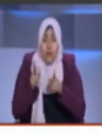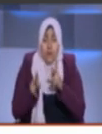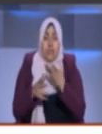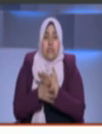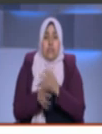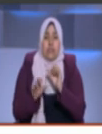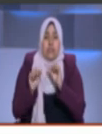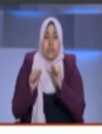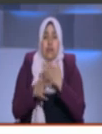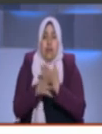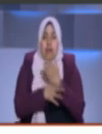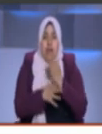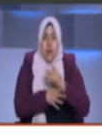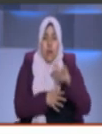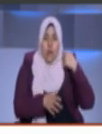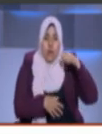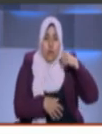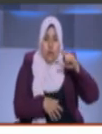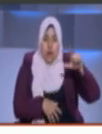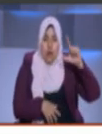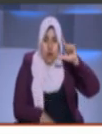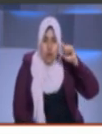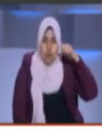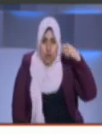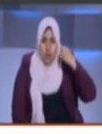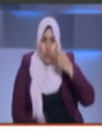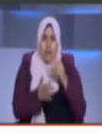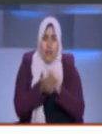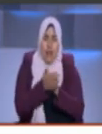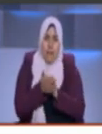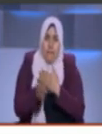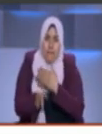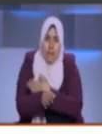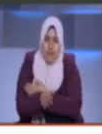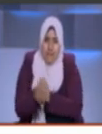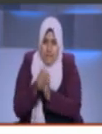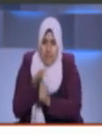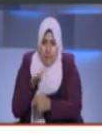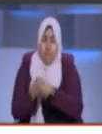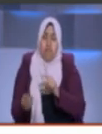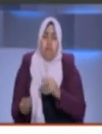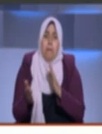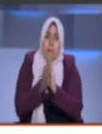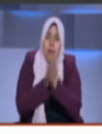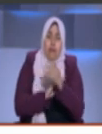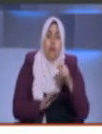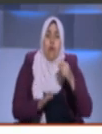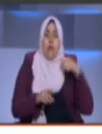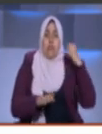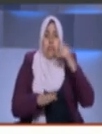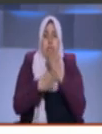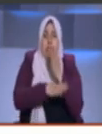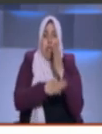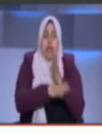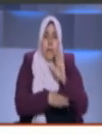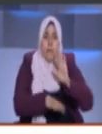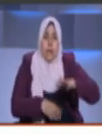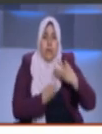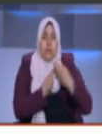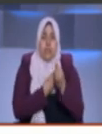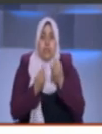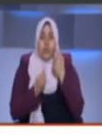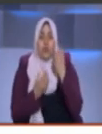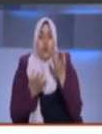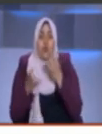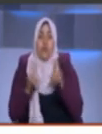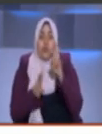وزير الخارجية المفوض من رئيس الحكومة بتسيير مهام البلاد، سيقف في البرلمان البريطاني وسيتلقى العديد